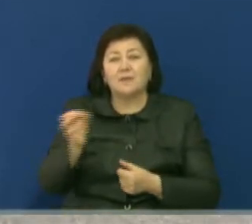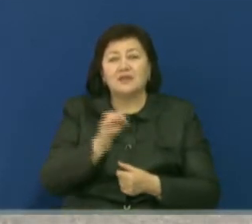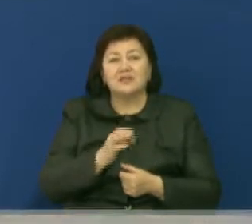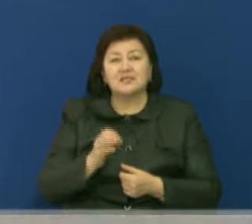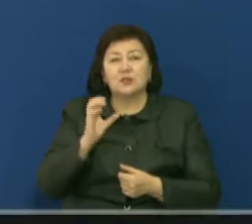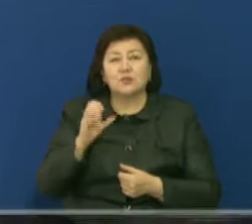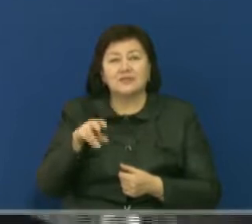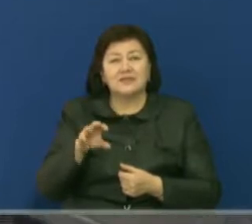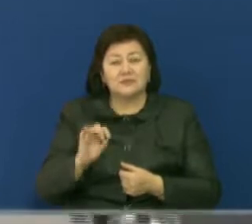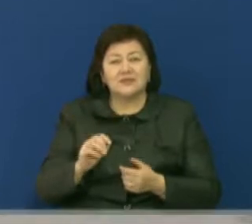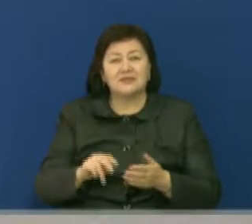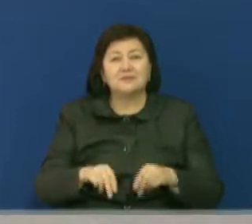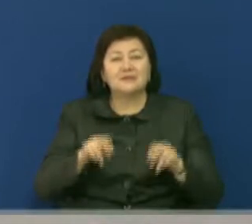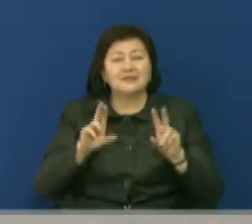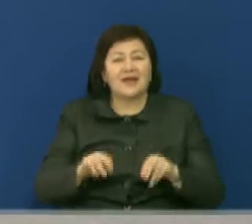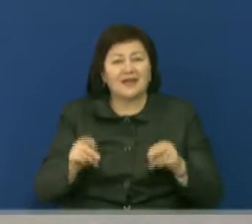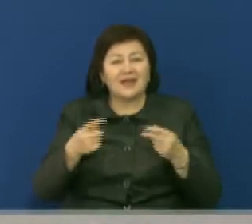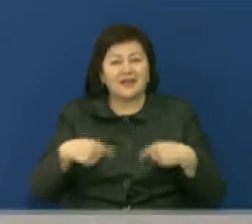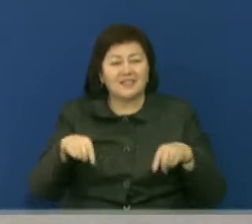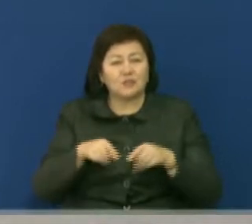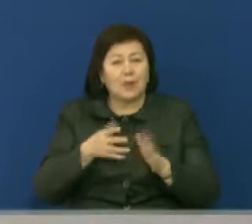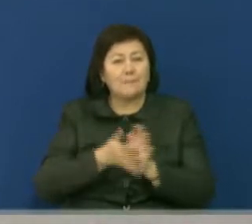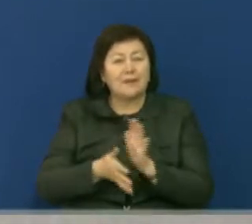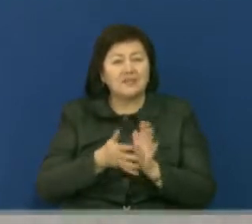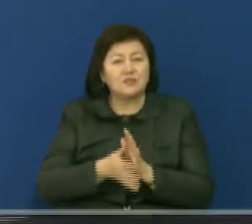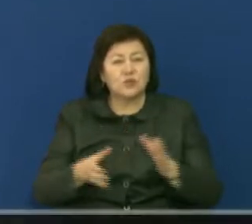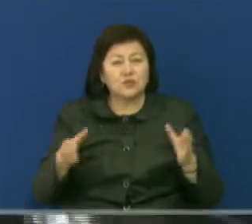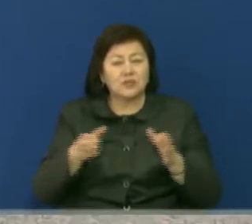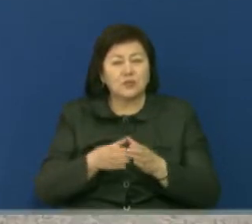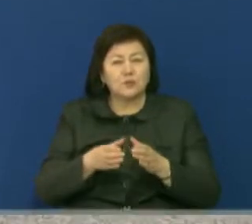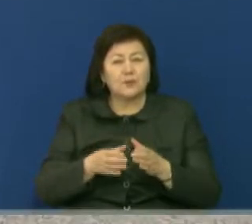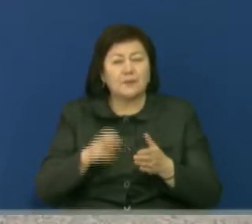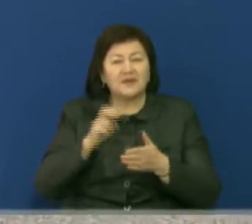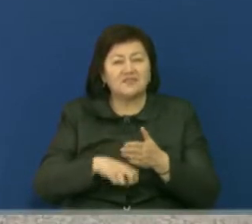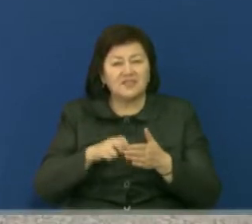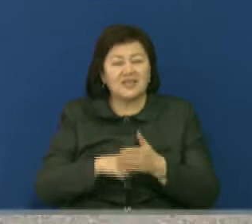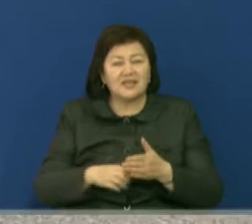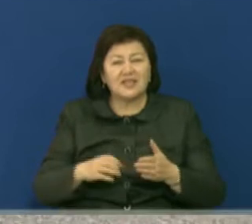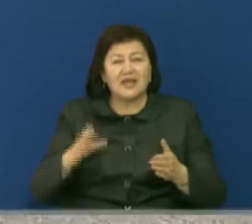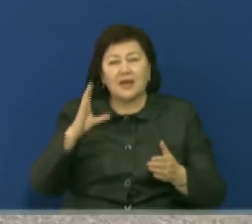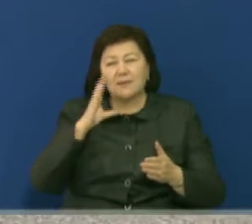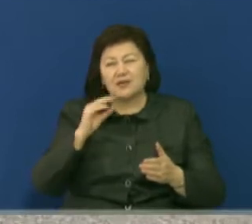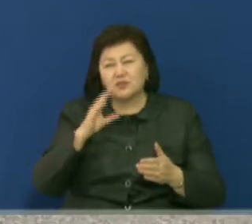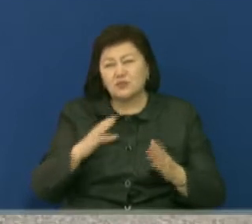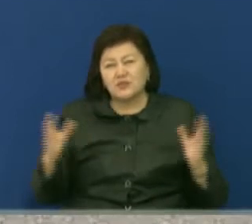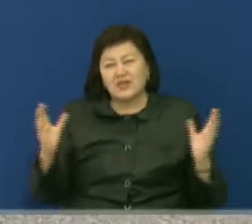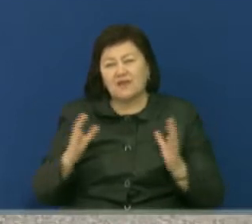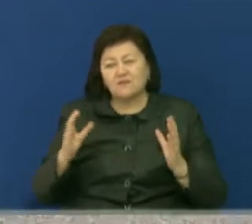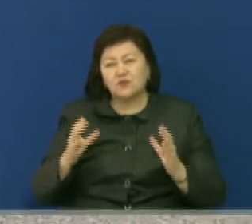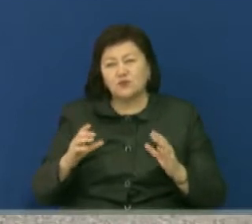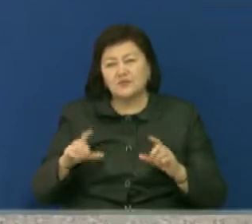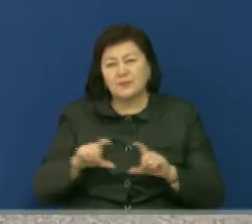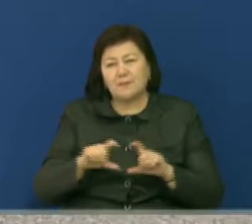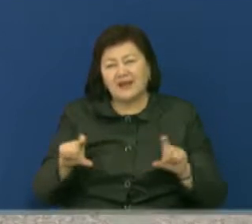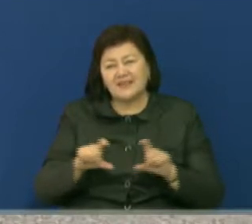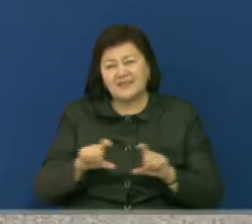Специально созданные мониторинговые группы в регионе ежедневно проводят рейды в общественном транспорте, магазинах, аптеках и других учреждениях, чтобы